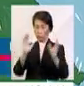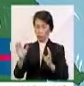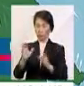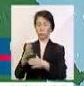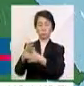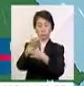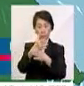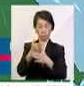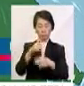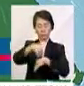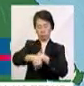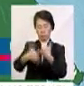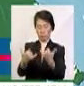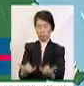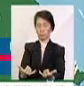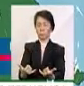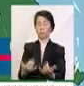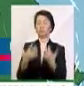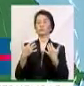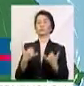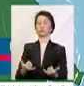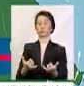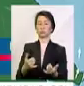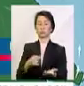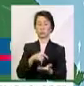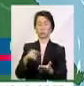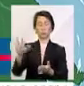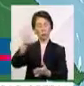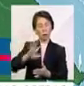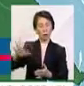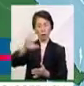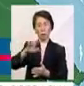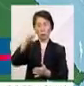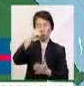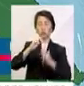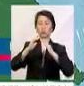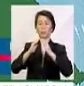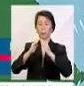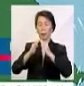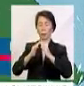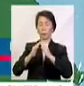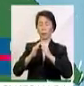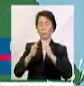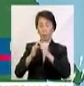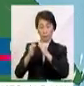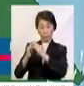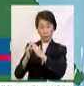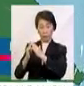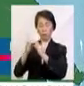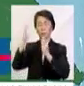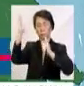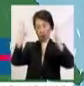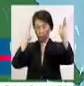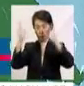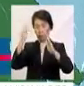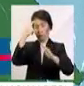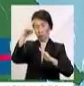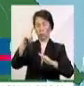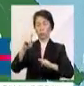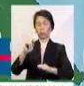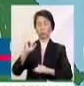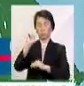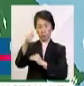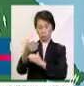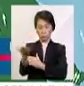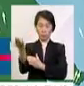saya kongsikan pada malam ini. Berikut pula merupakan ramalan cuaca bagi bandar-bandar utama di seluruh Malaysia untuk sepanjang